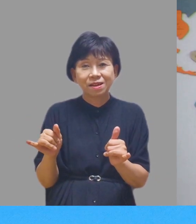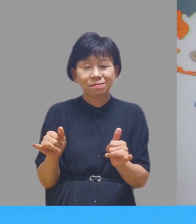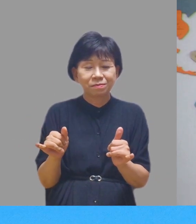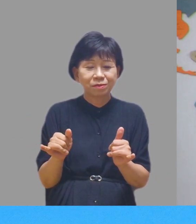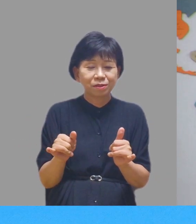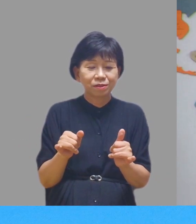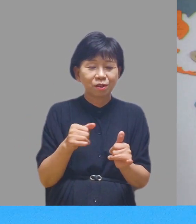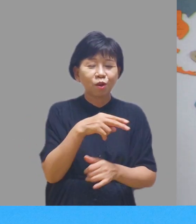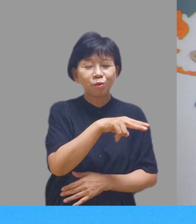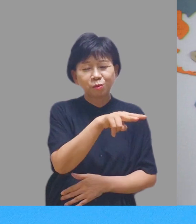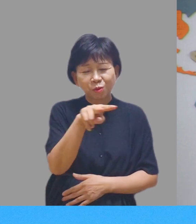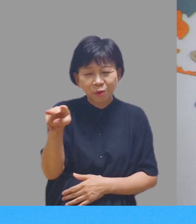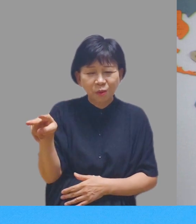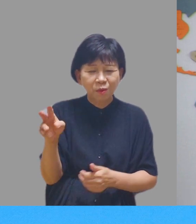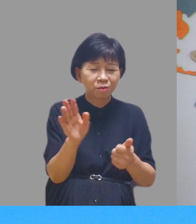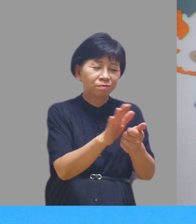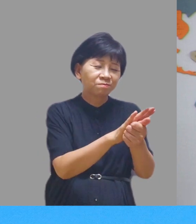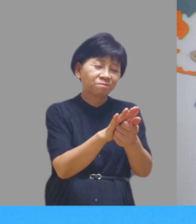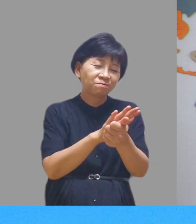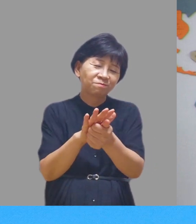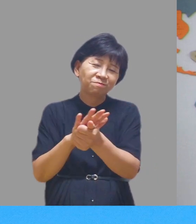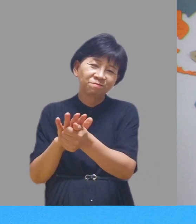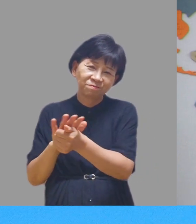자꾸 주변을 좀 돌아보시면 좋겠어요.